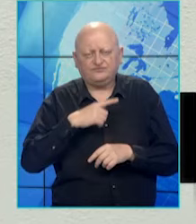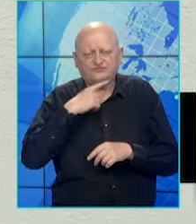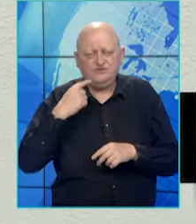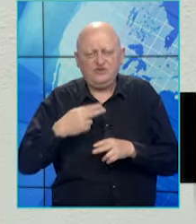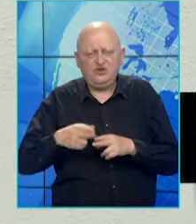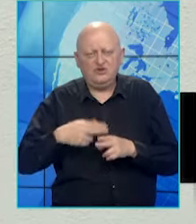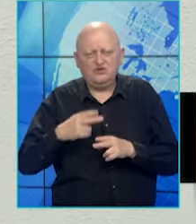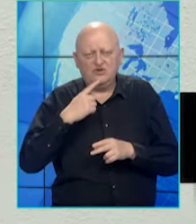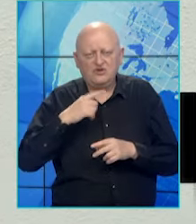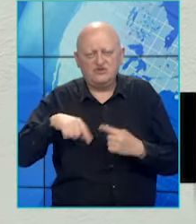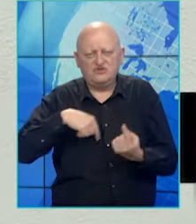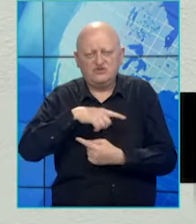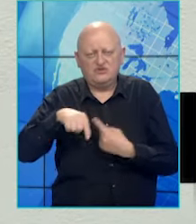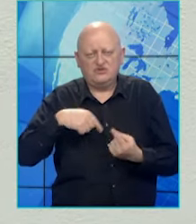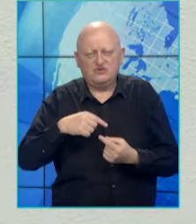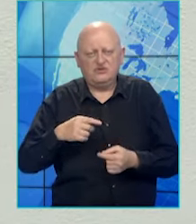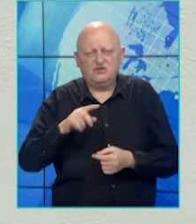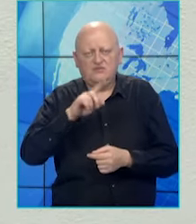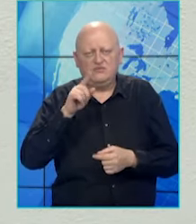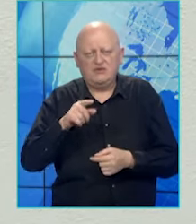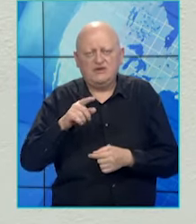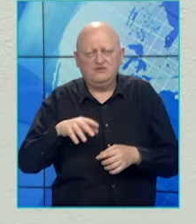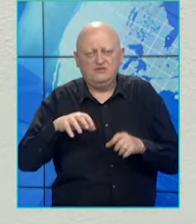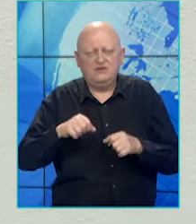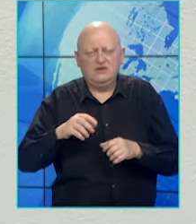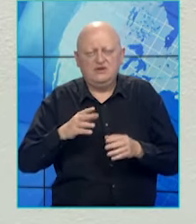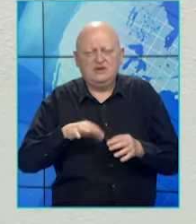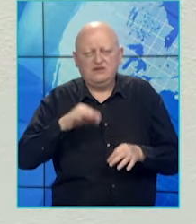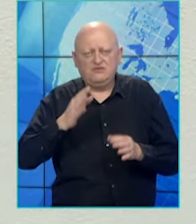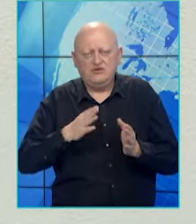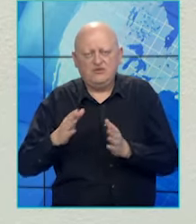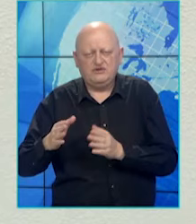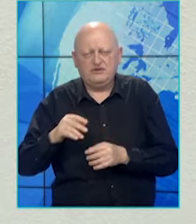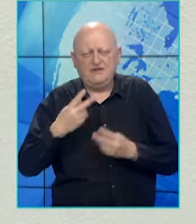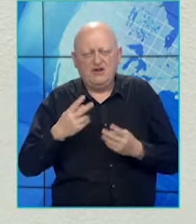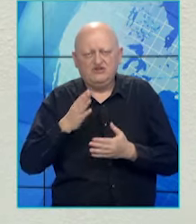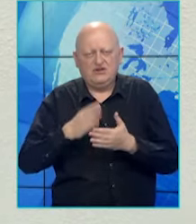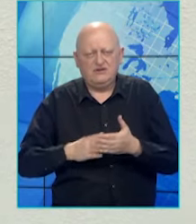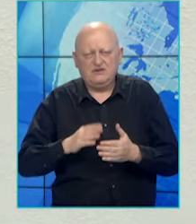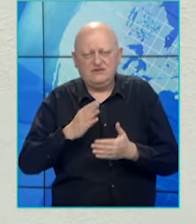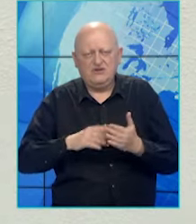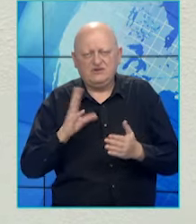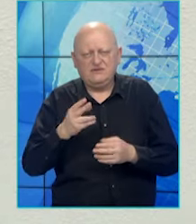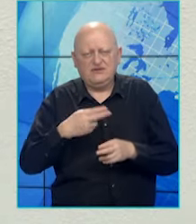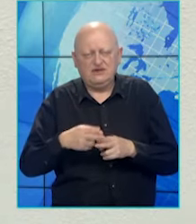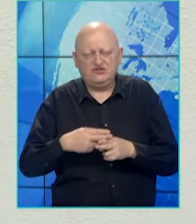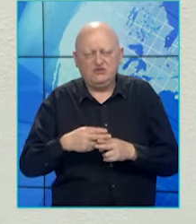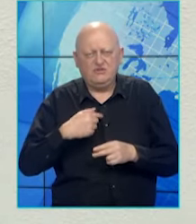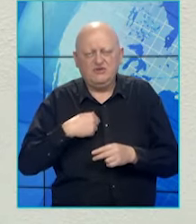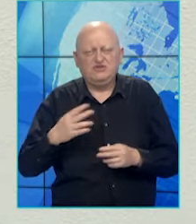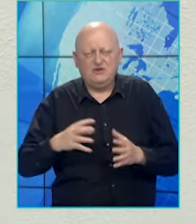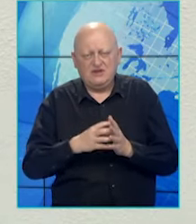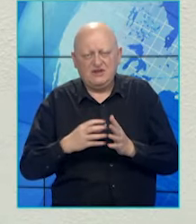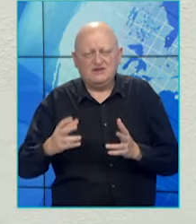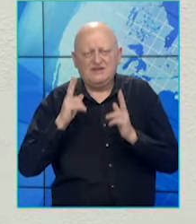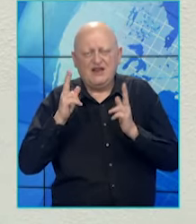dosta rješenja koja su cirkulisala. Naravno, pitanje integriteta izbornog procesa je vrlo važan element i dio svih tih rješenja. I mi ćemo